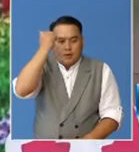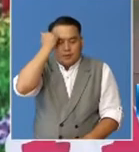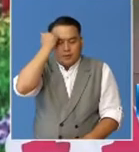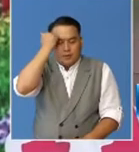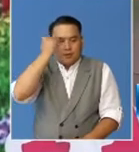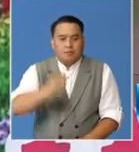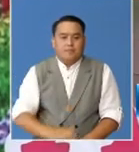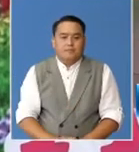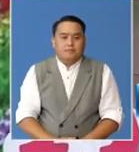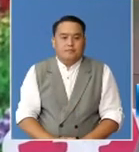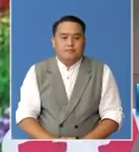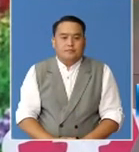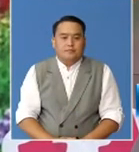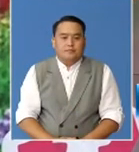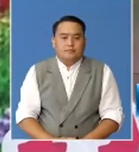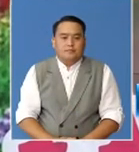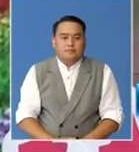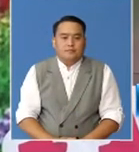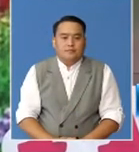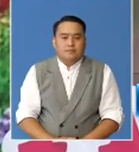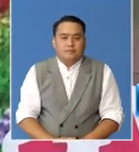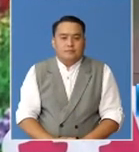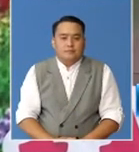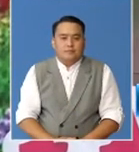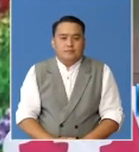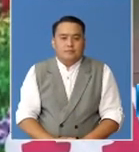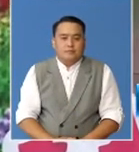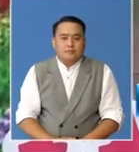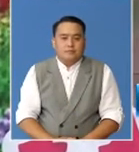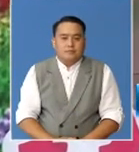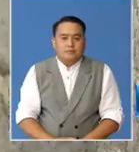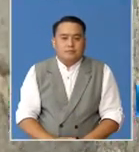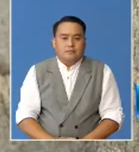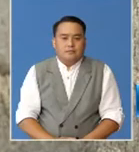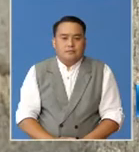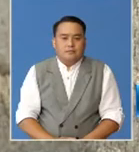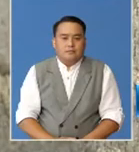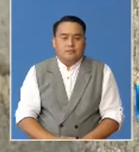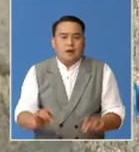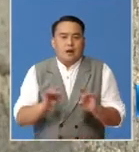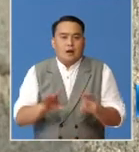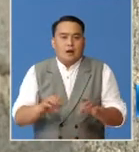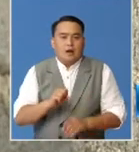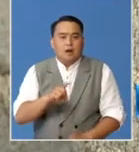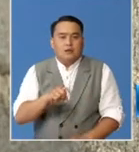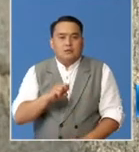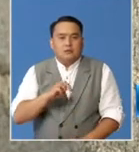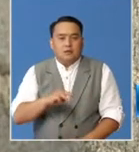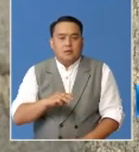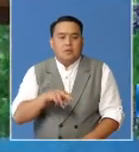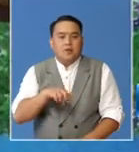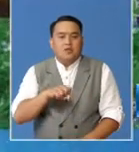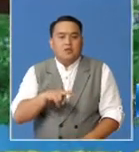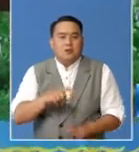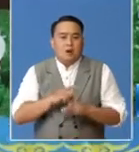рахметімді айтам. Атап өтерлігі, Азат Машуровтың атында Пиджим